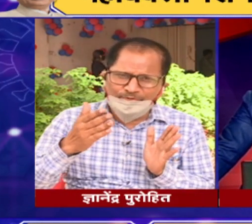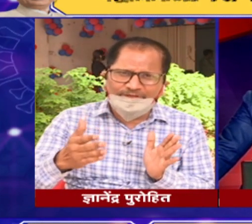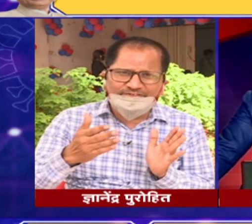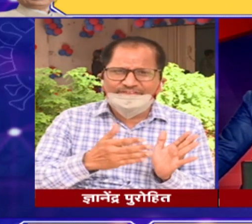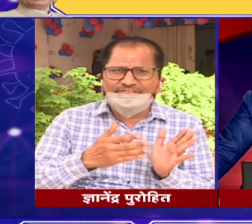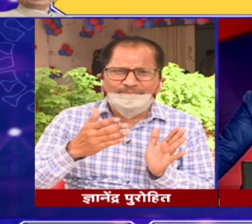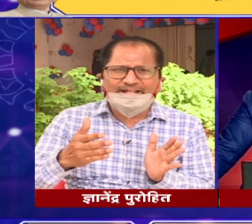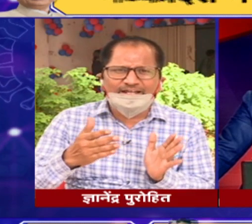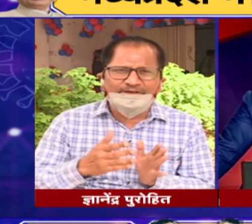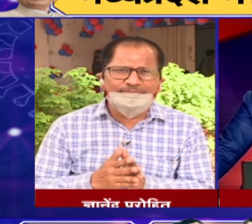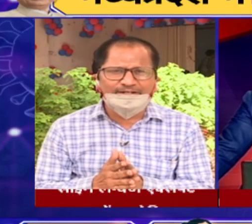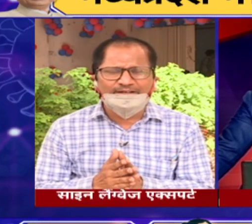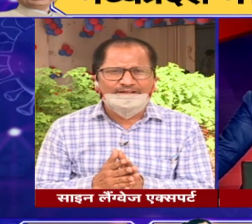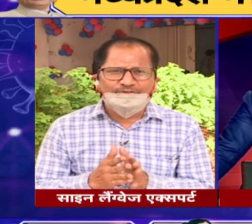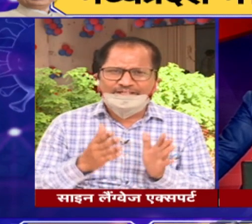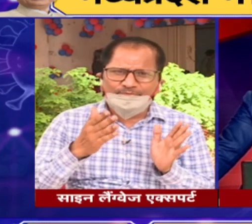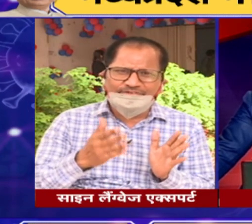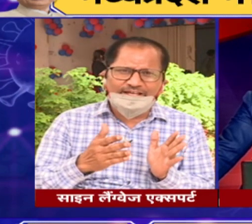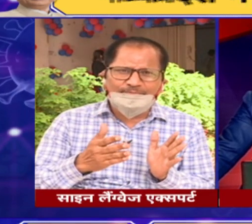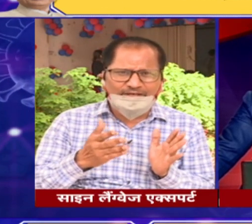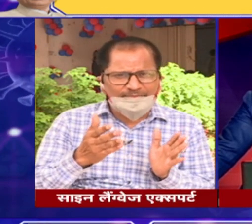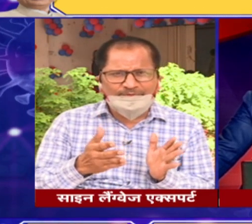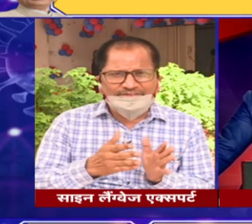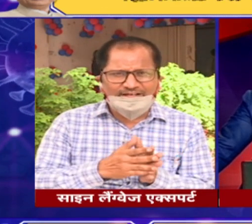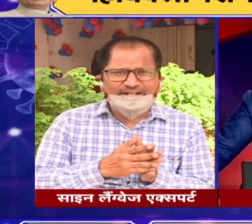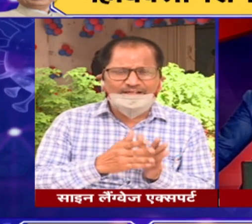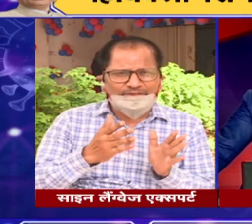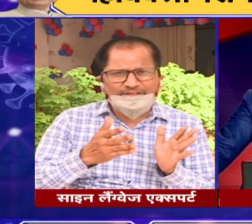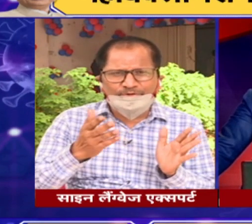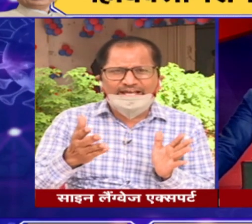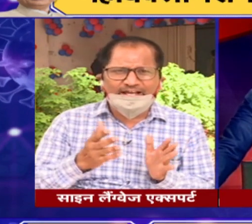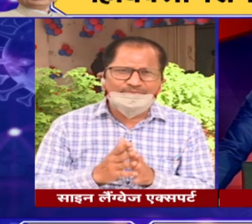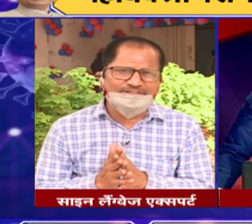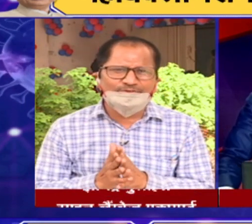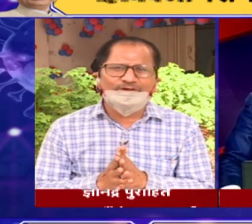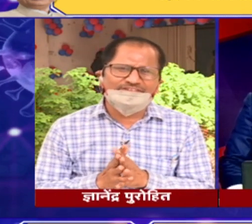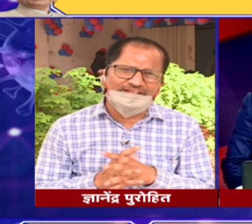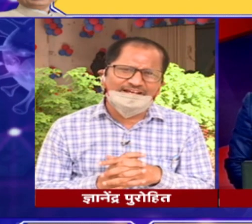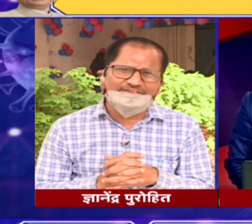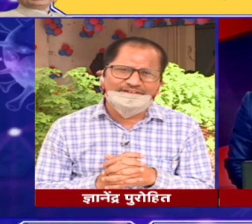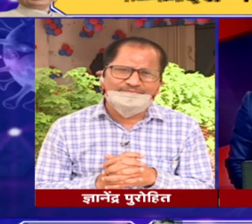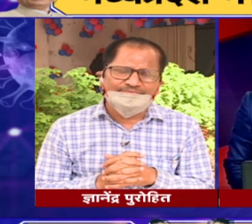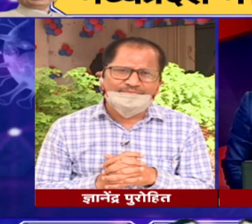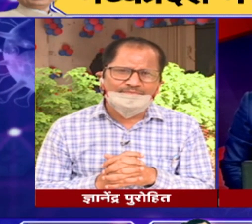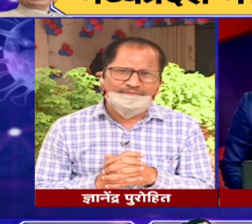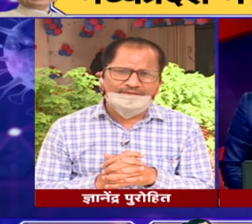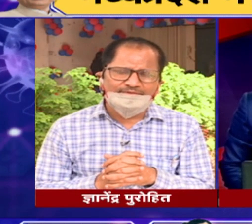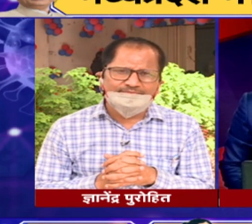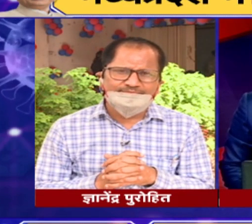जो खाली है, मुकबधिर संस्था बना रहे वहीं पर। तो यदि वो जगह पे अभी बच्चे कर रहे हैं तो यदि हो जाएगा अनुमति तो बहुत अच्छा रहेगा